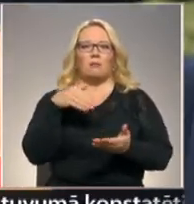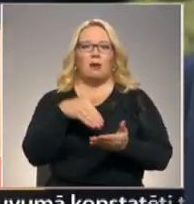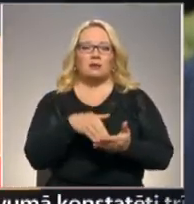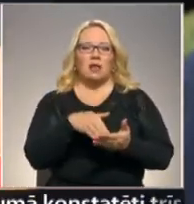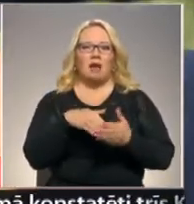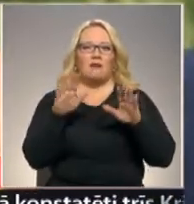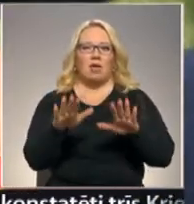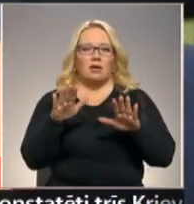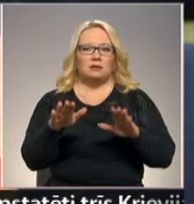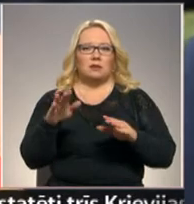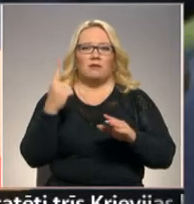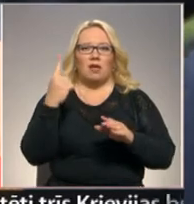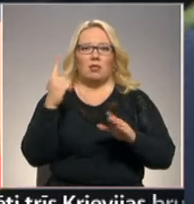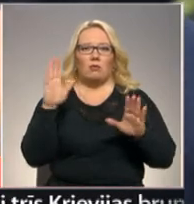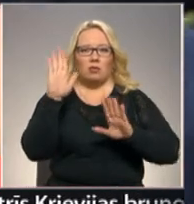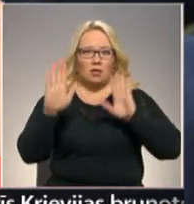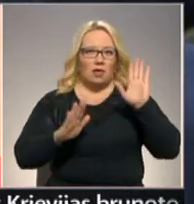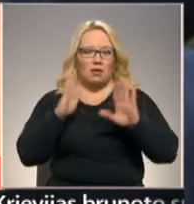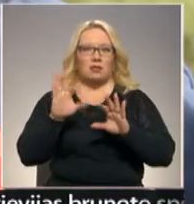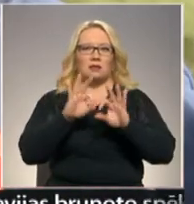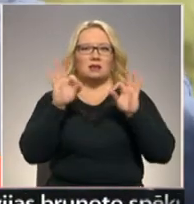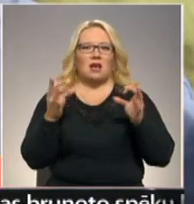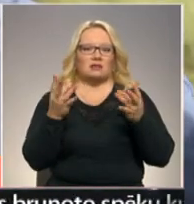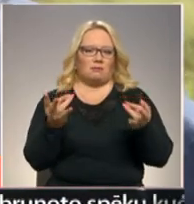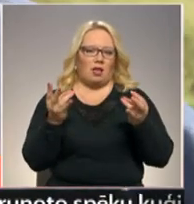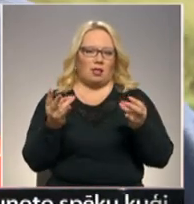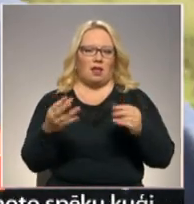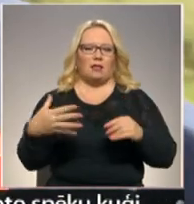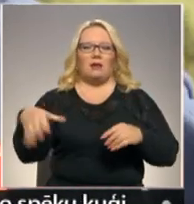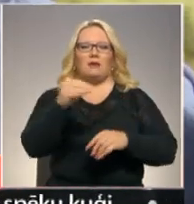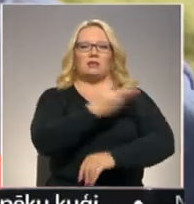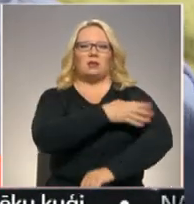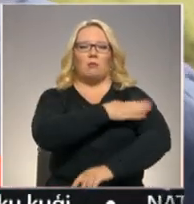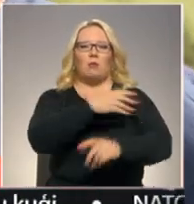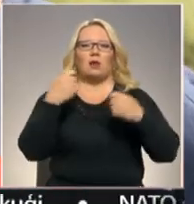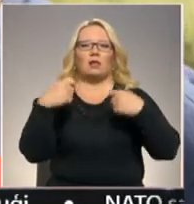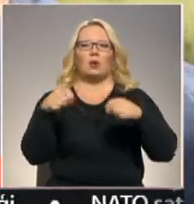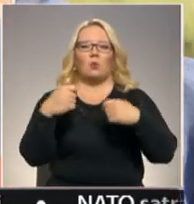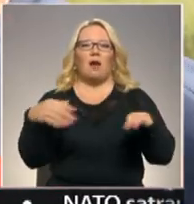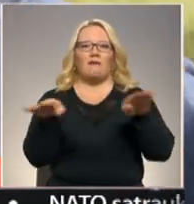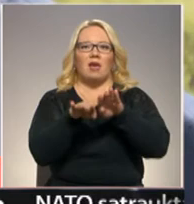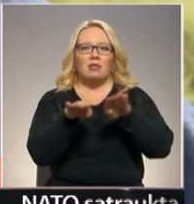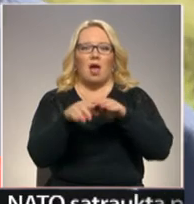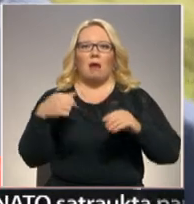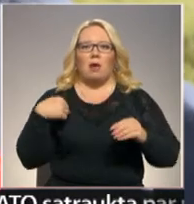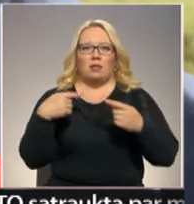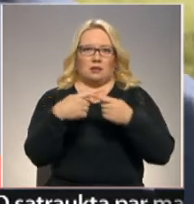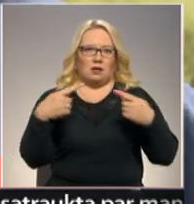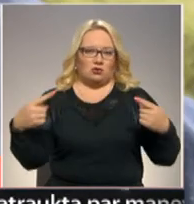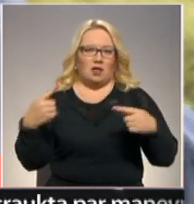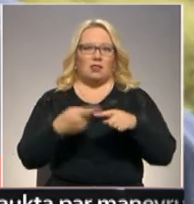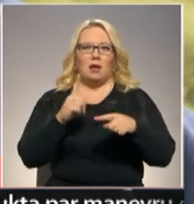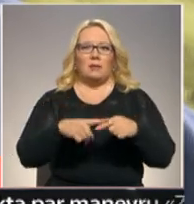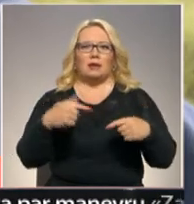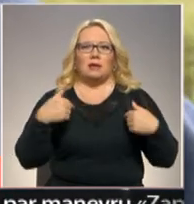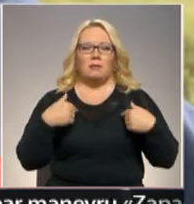kādu diennakti, viņi sāk pelēt jau. Visi poļi blakus tirgojās ar vienādām, man ir dažādas. Nu, tas tāpēc, ka